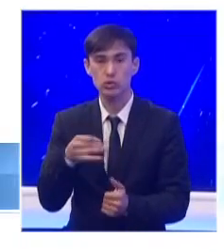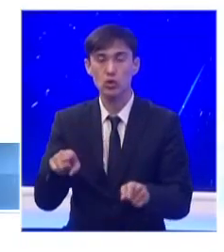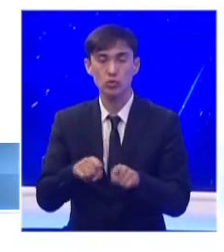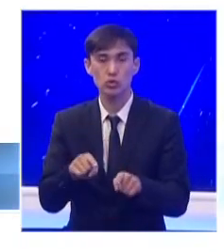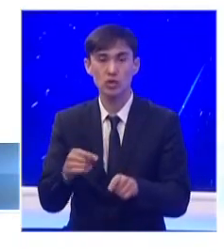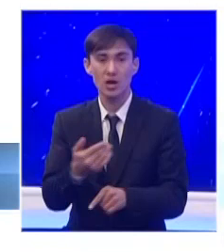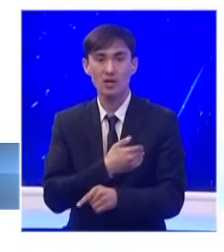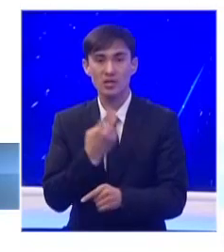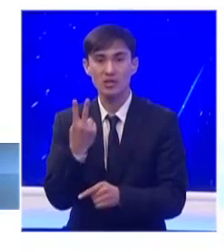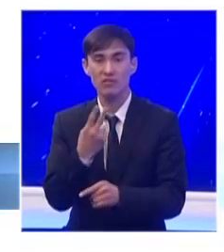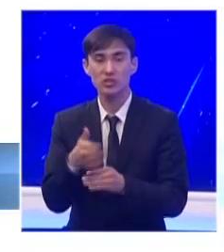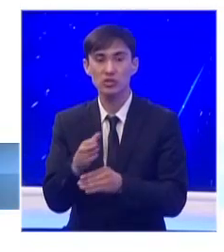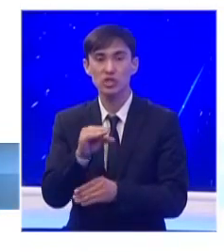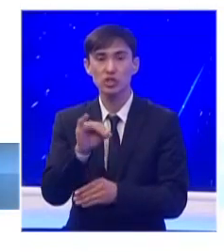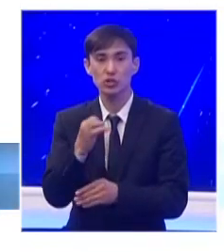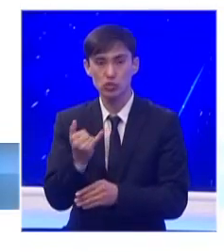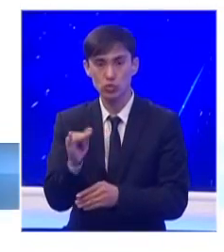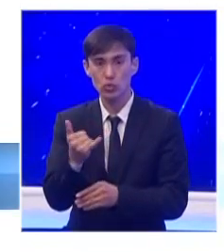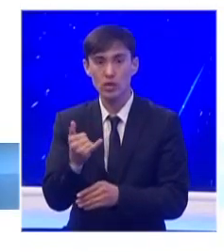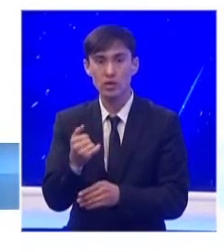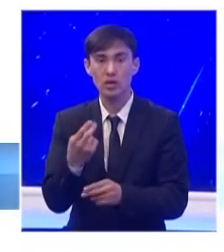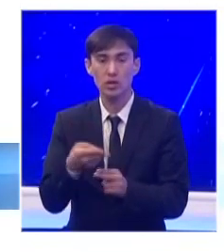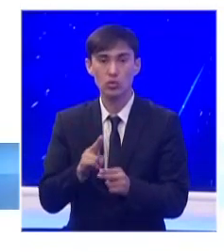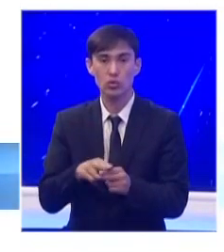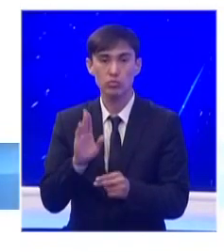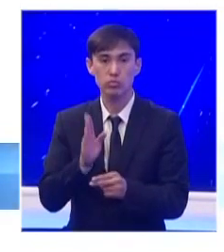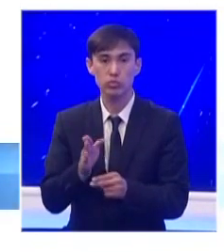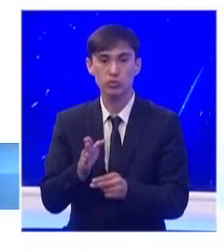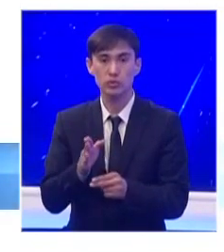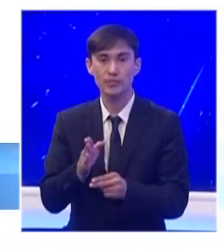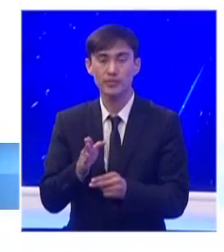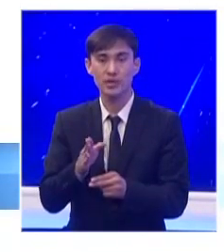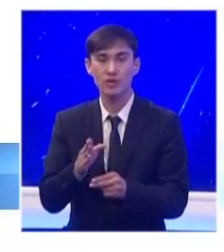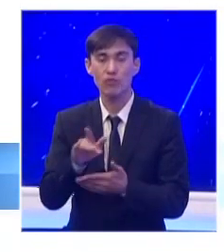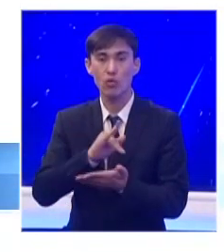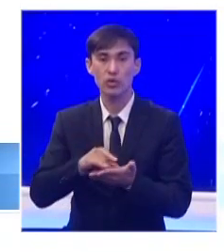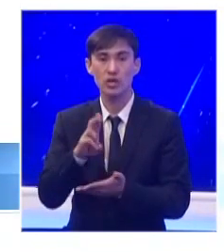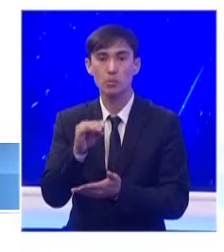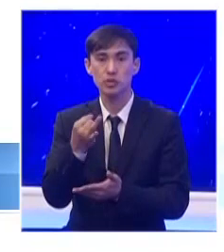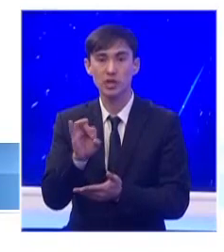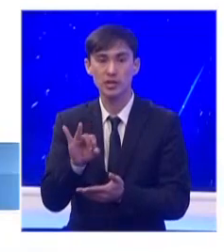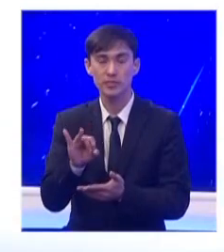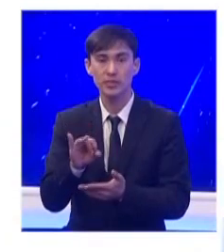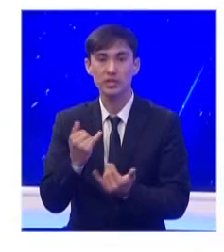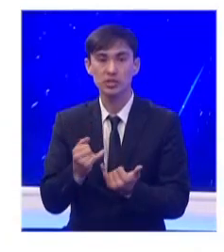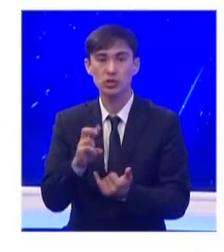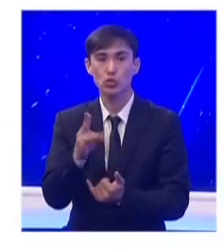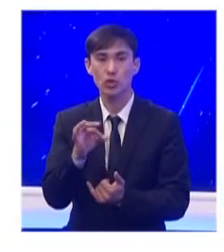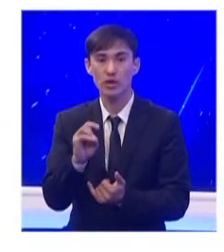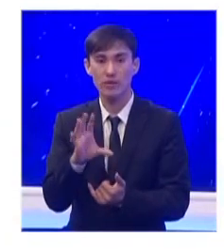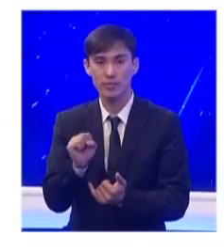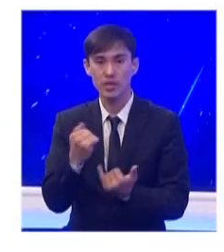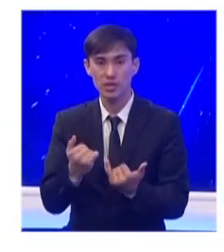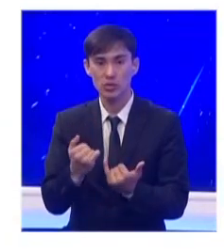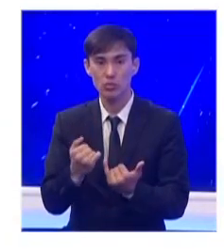хотят разделить на два. Жетысуйский, который будет дислокироваться в городе Капчагай, сейчас Кунаева. Я думаю, это